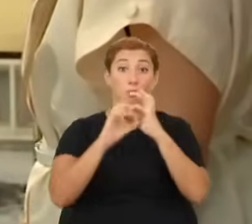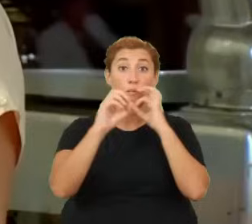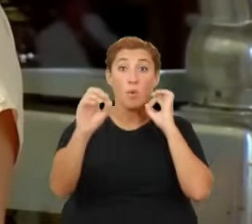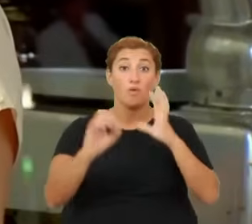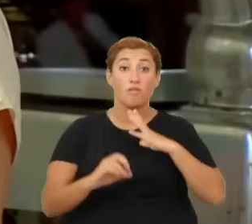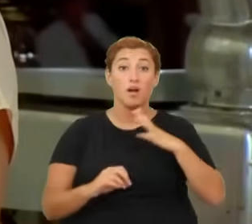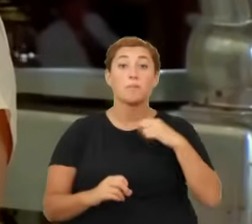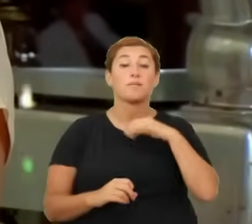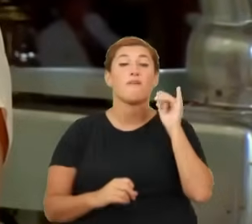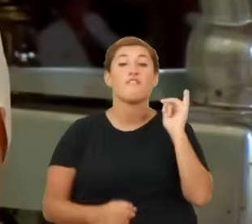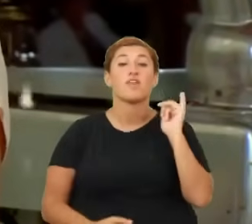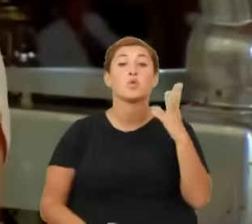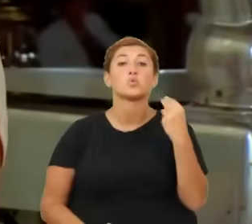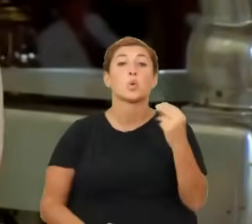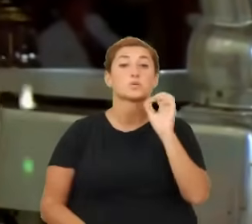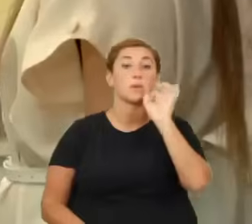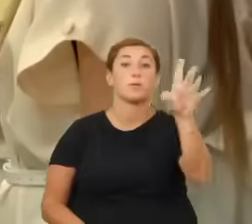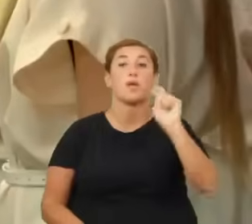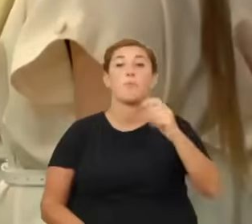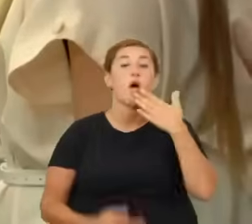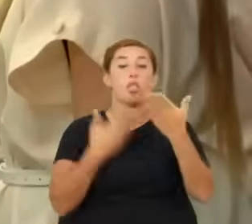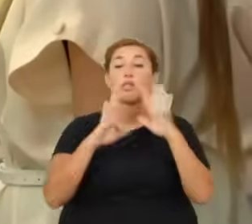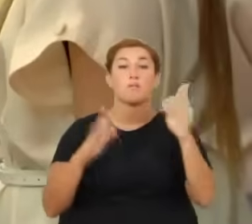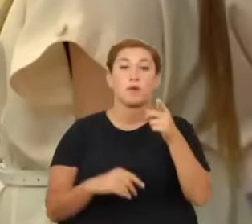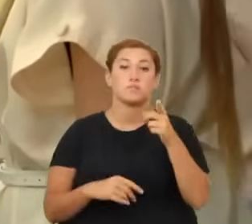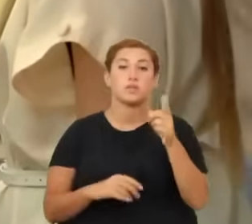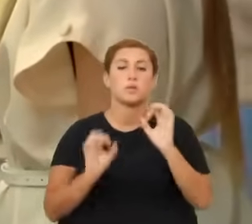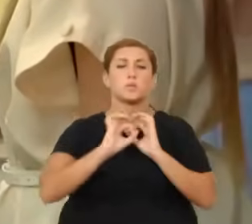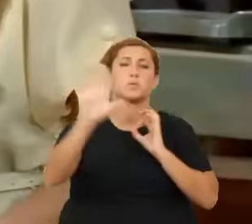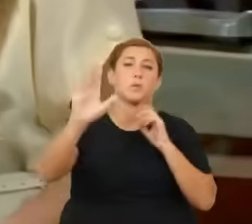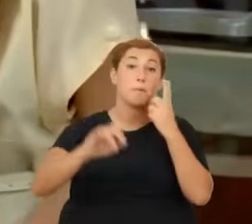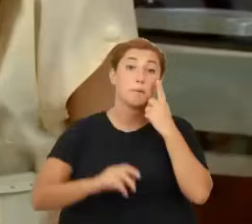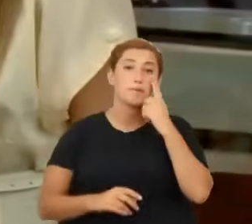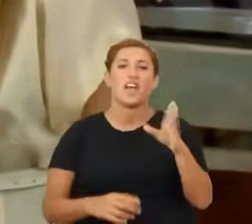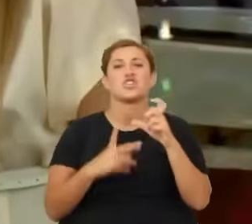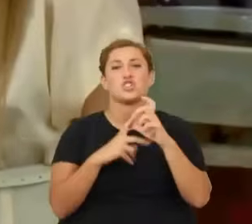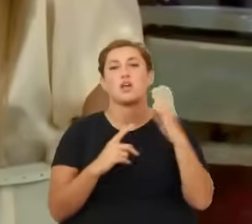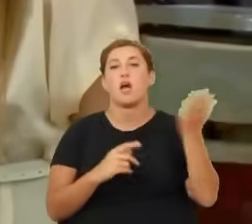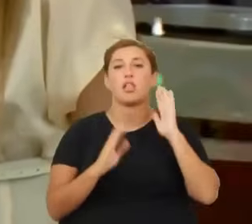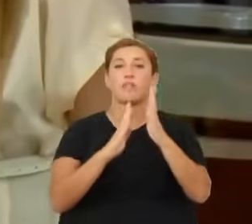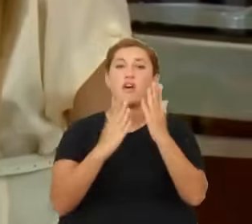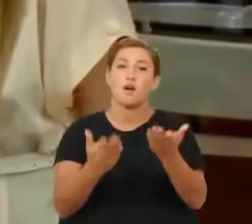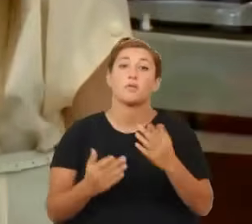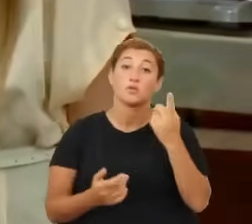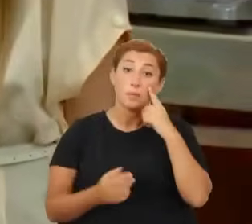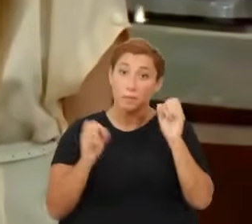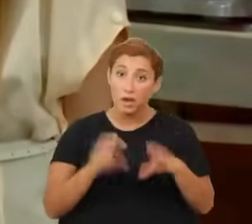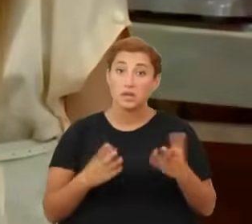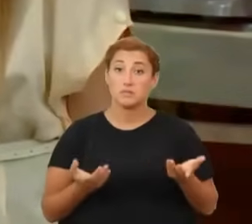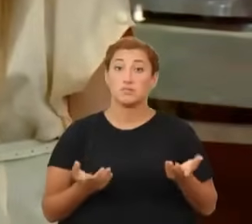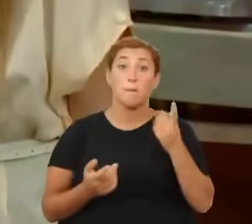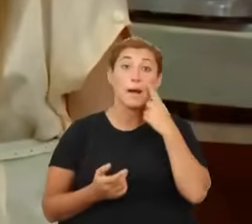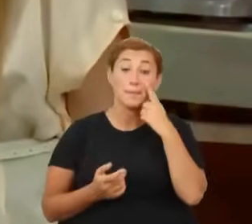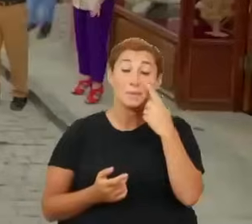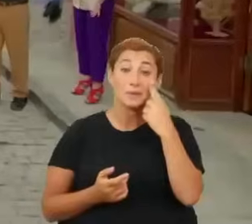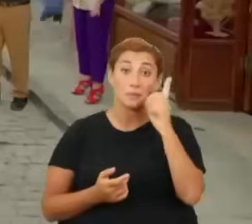ya, benimkiler fena. Çok güzel gidiyor yani, anlatamam sana. Fişek gibi gidiyor, bak şimdi bak. Ya Şahin hala devam ediyorsun ya. Bırakır mısın şunu?